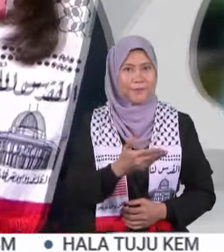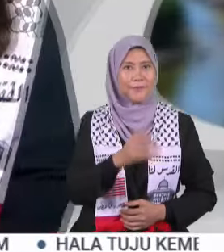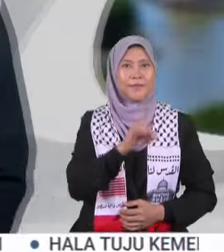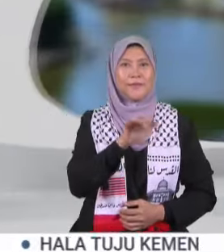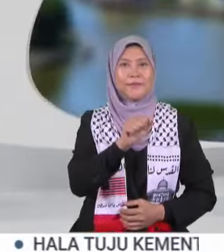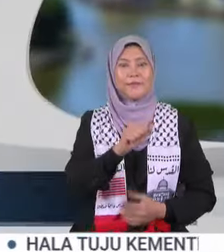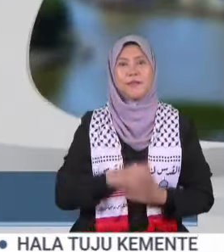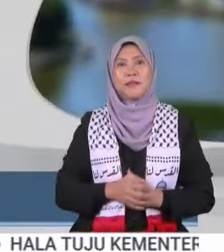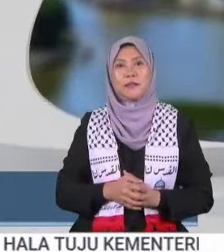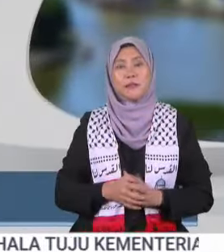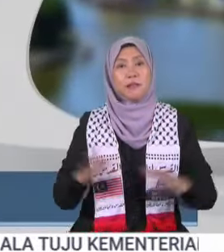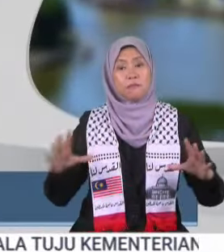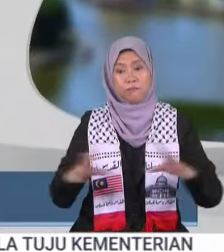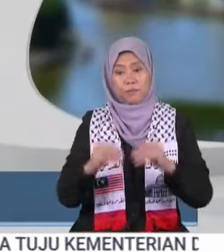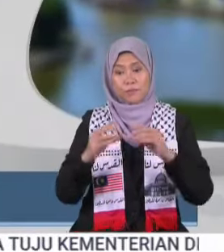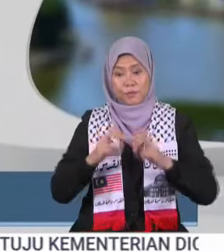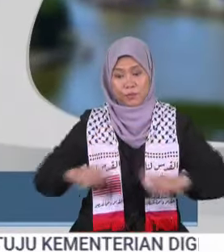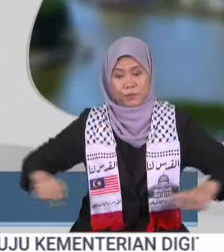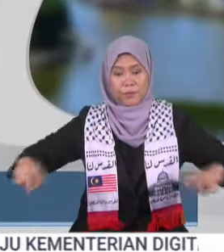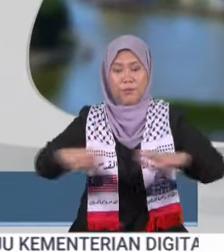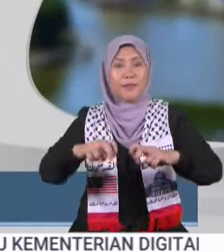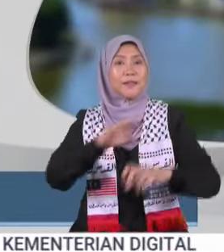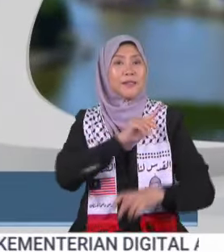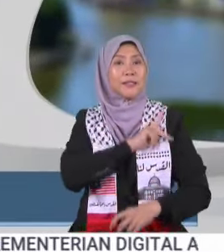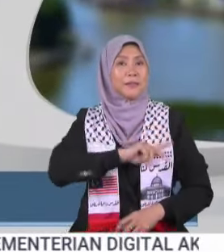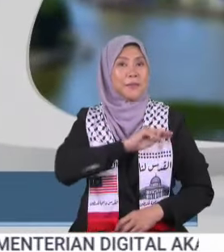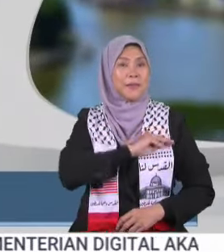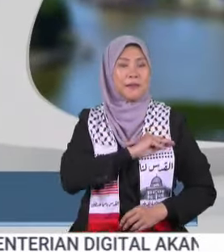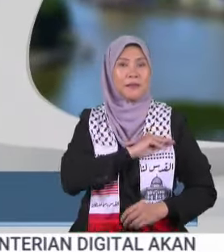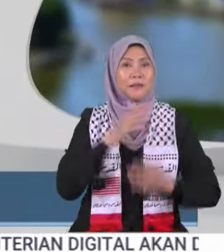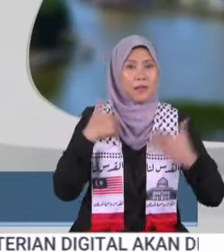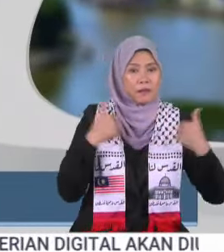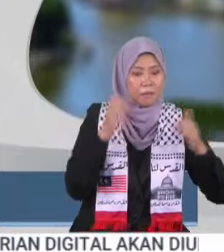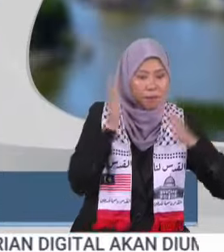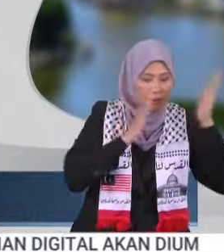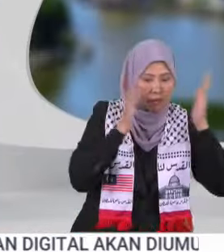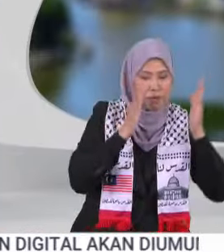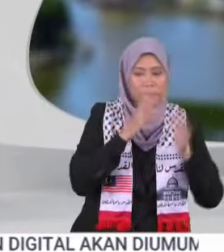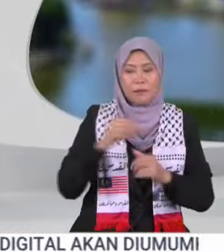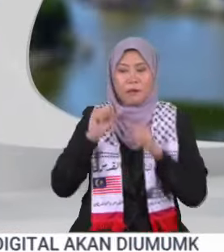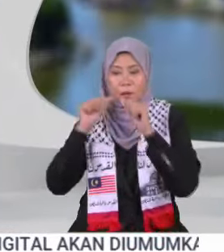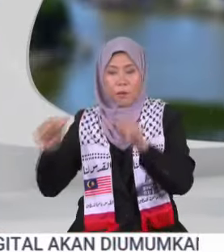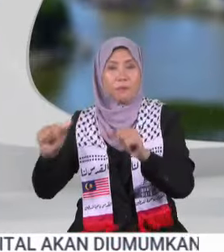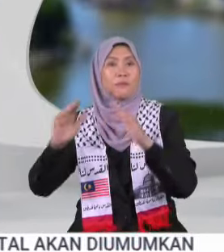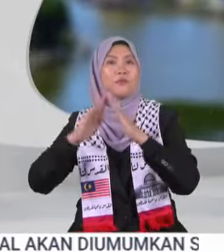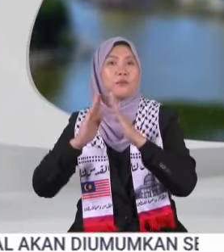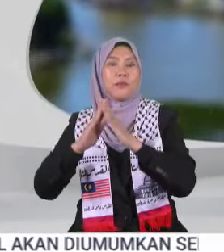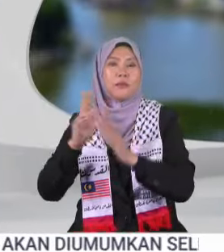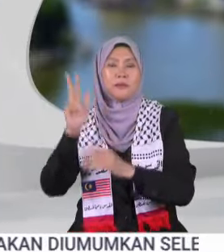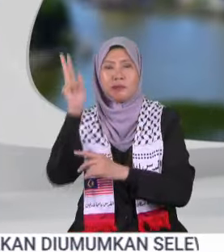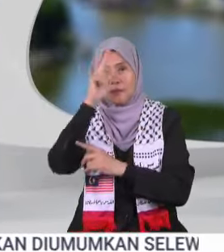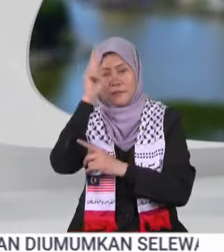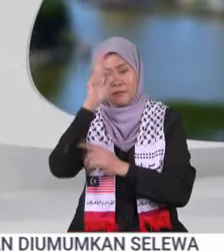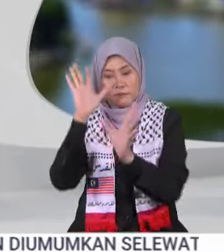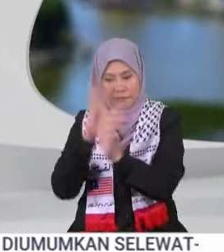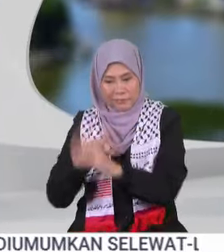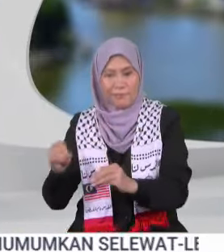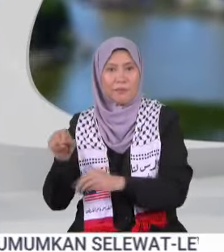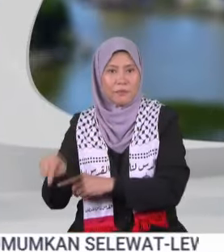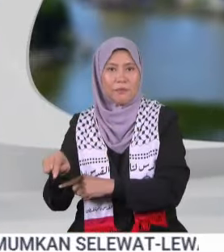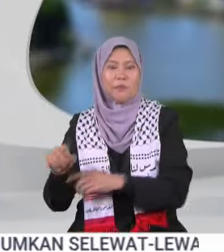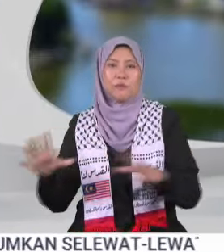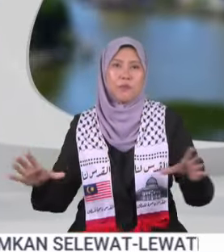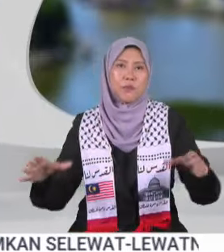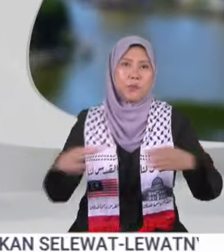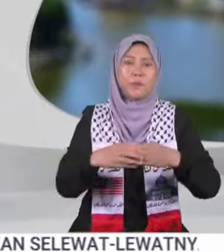dia satu mesyuarat antara Kementerian kesihatan Malaysia dan kementerian kesihatan awam Perumahan dan kerajaan tempatan Sarawak akan